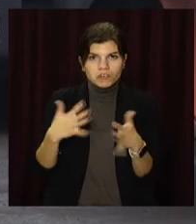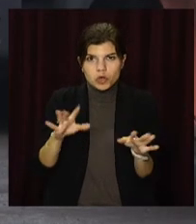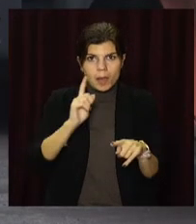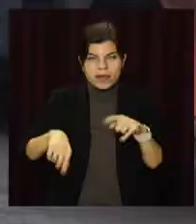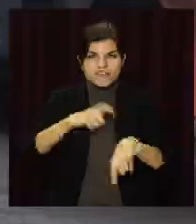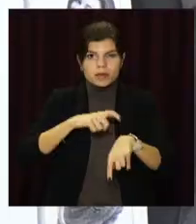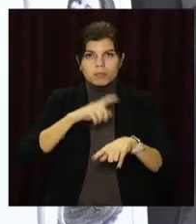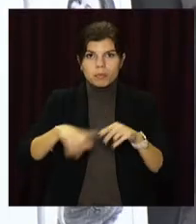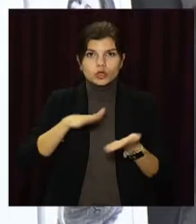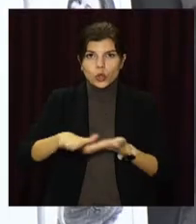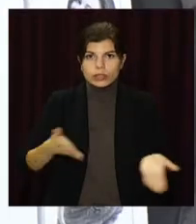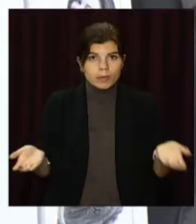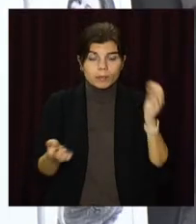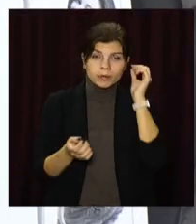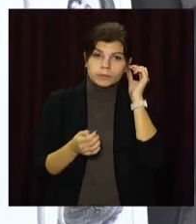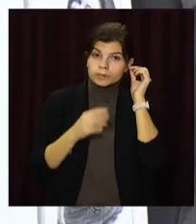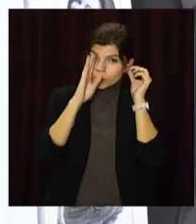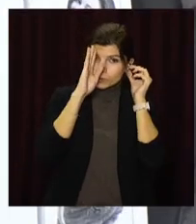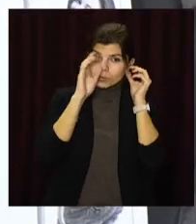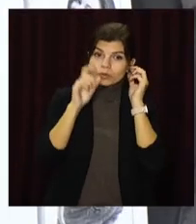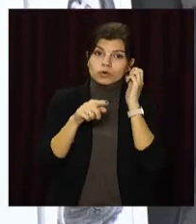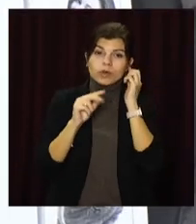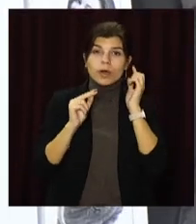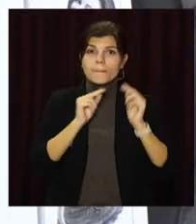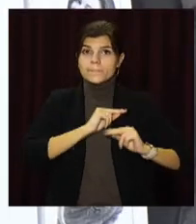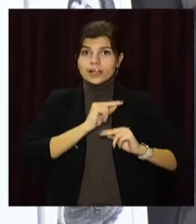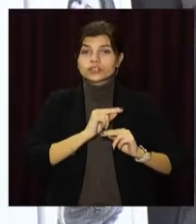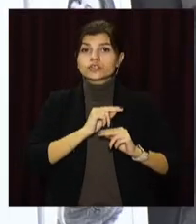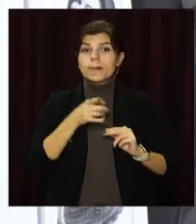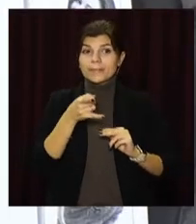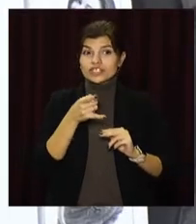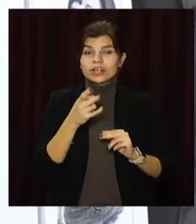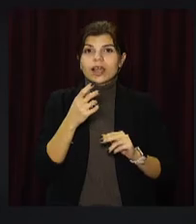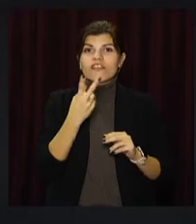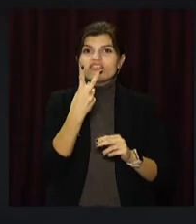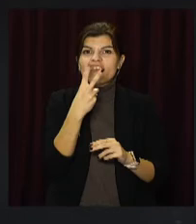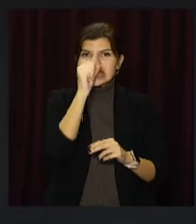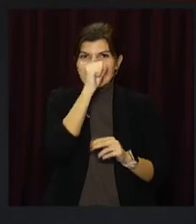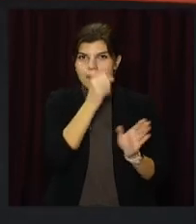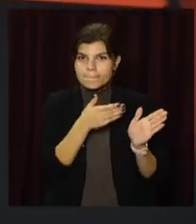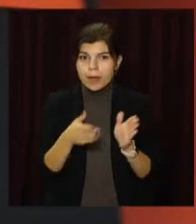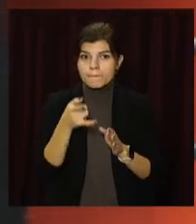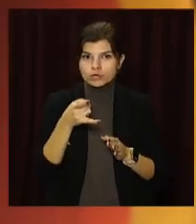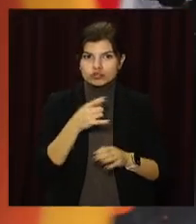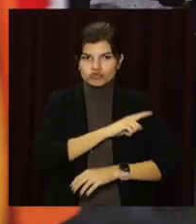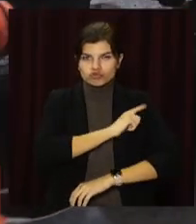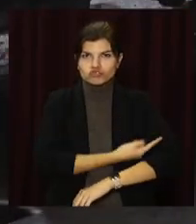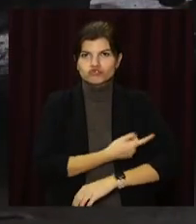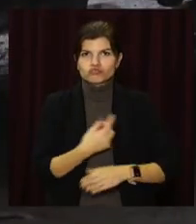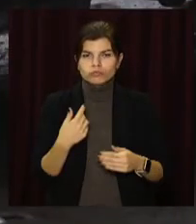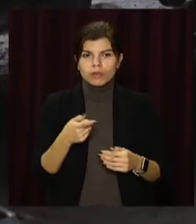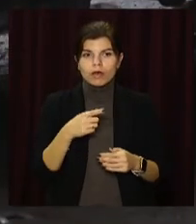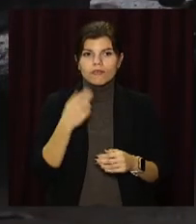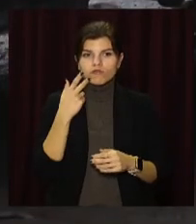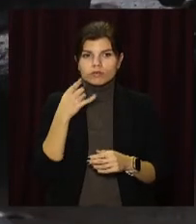відповідальний водій Олексій. Чоловік на цій машині відпрацював 2 зими. Каже, жодного разу не підводила. Автівка потужна та швидка. Виїжджає